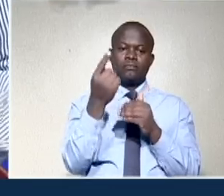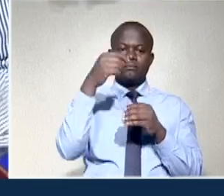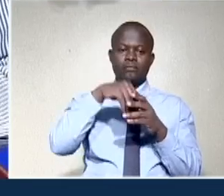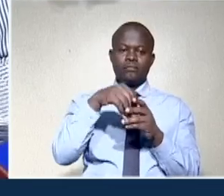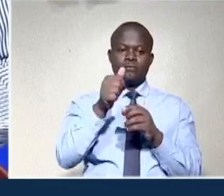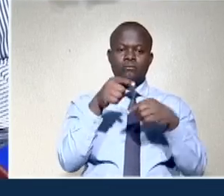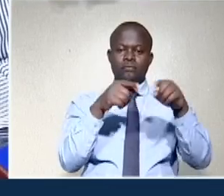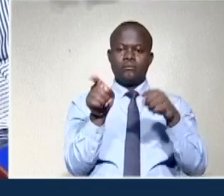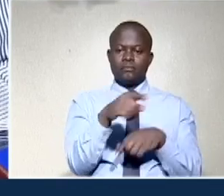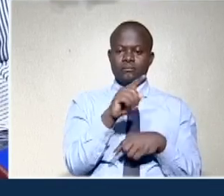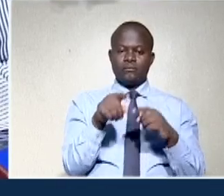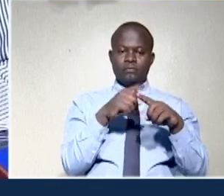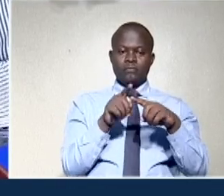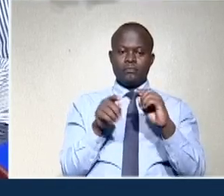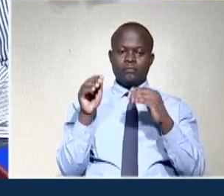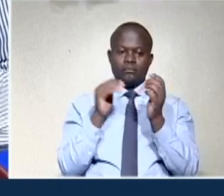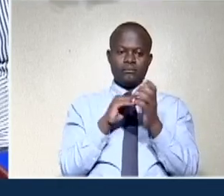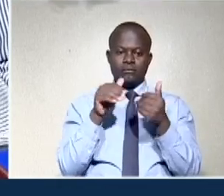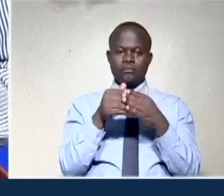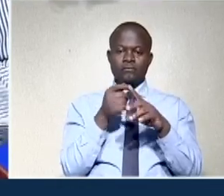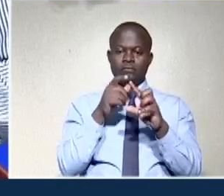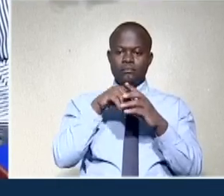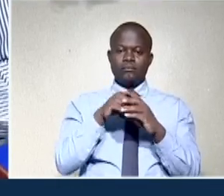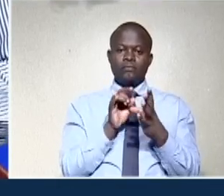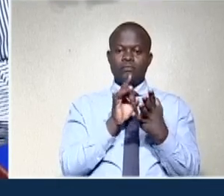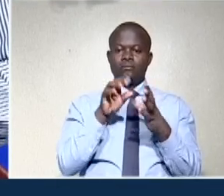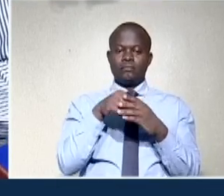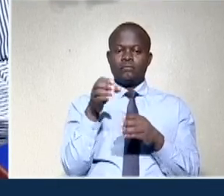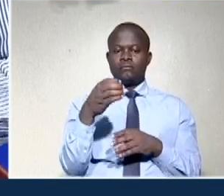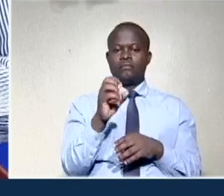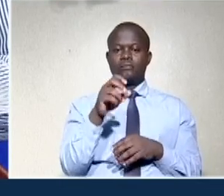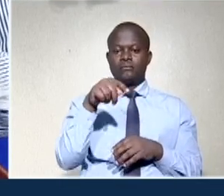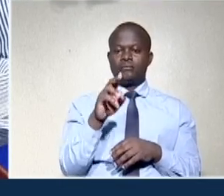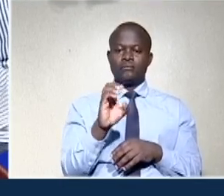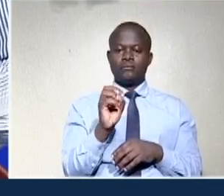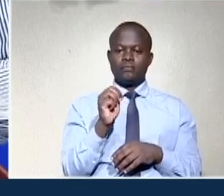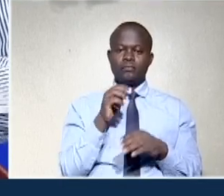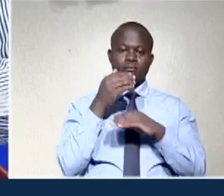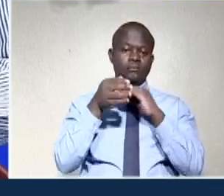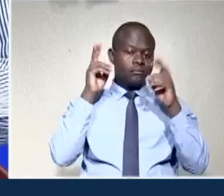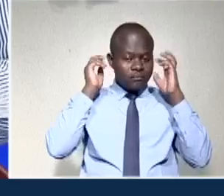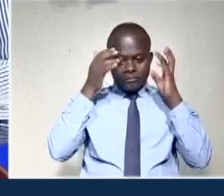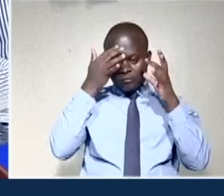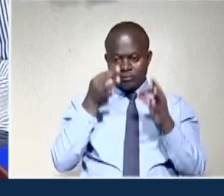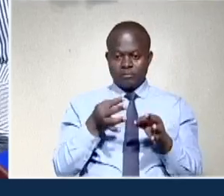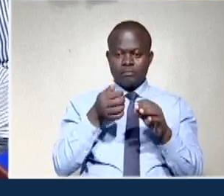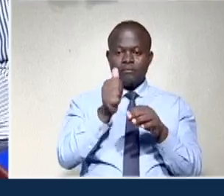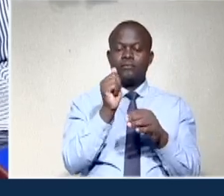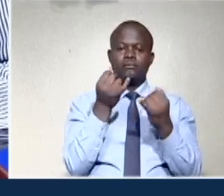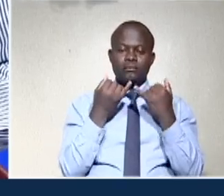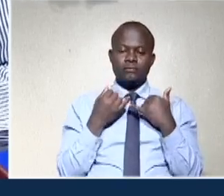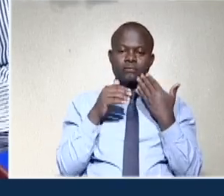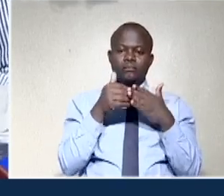bashinjwa aya makosa atandukanye bikaba byanakuviriyemo kwirukanwa muri koperative ya COPCOM. nyuma yo kumva iki cyemezo wafatiwe nawe